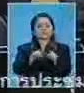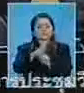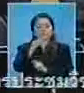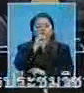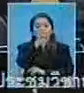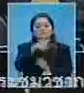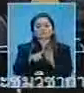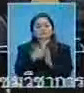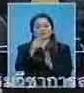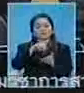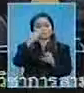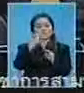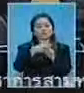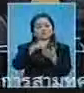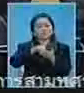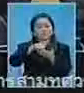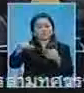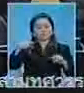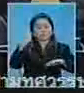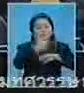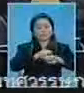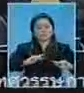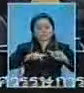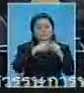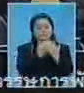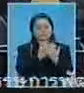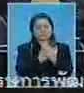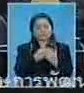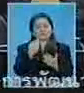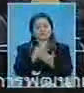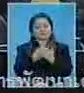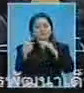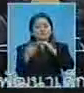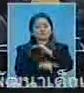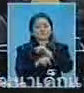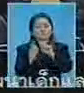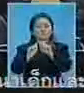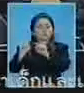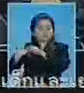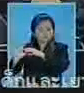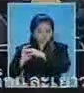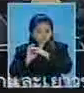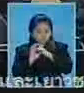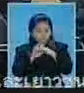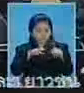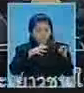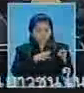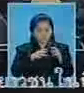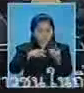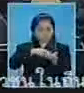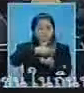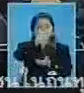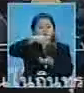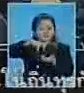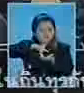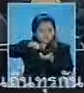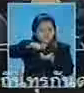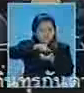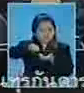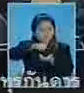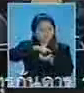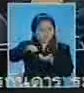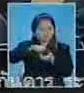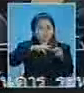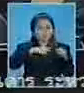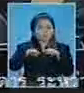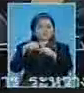ได้ทำการทุจริตนะครับในเรื่องที่เกี่ยวกับการส่งข้อความ SMS นะครับโด